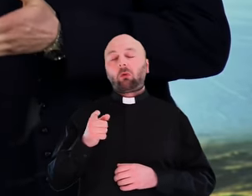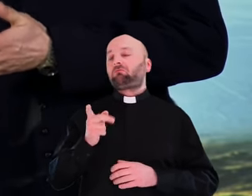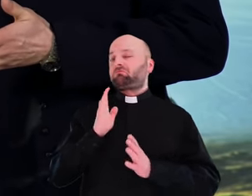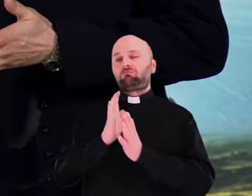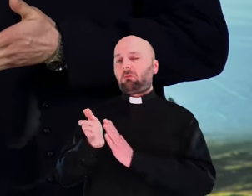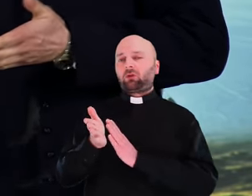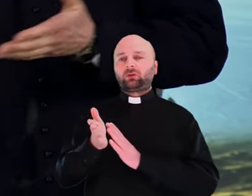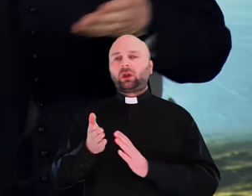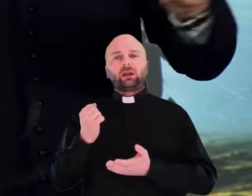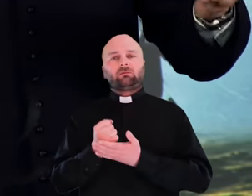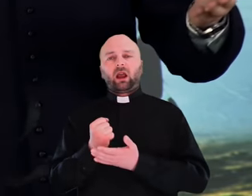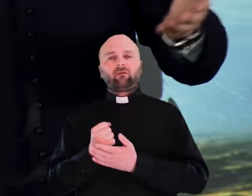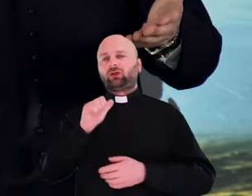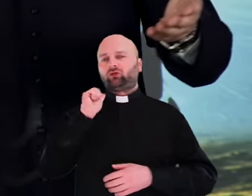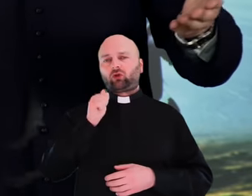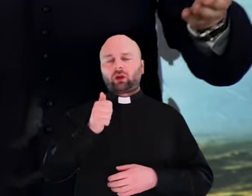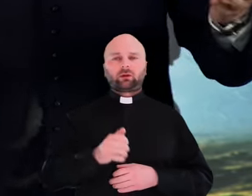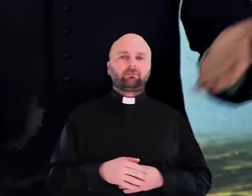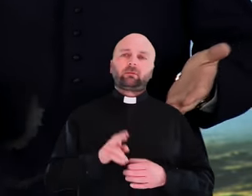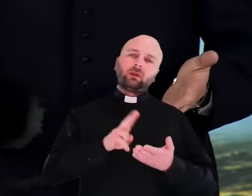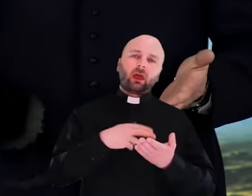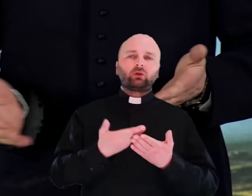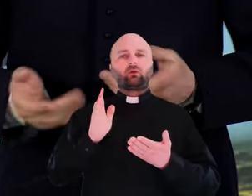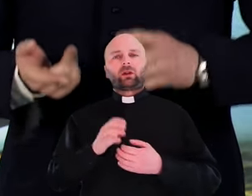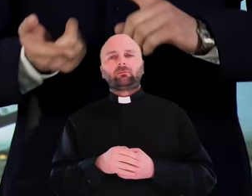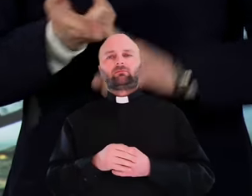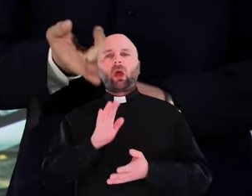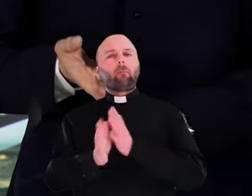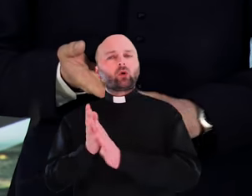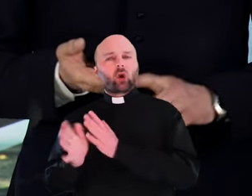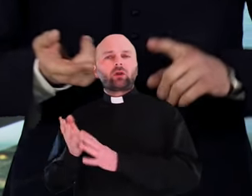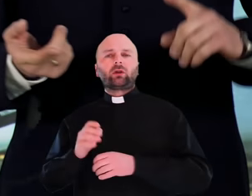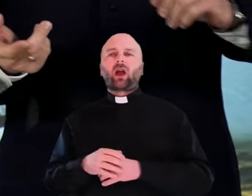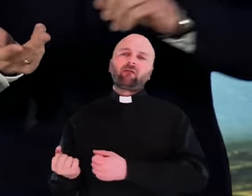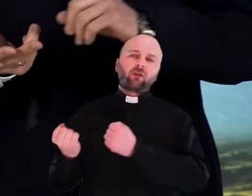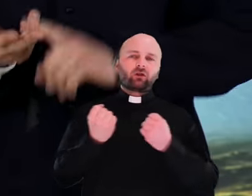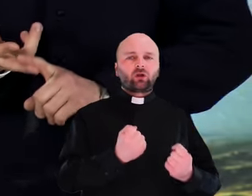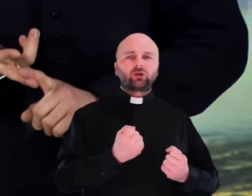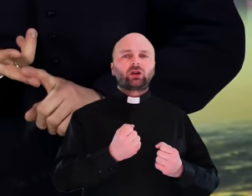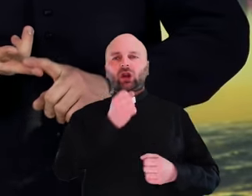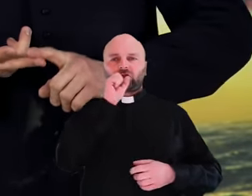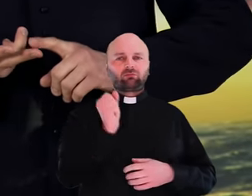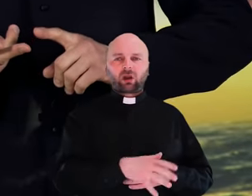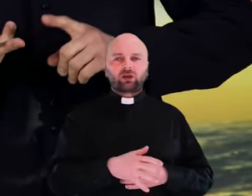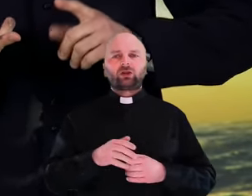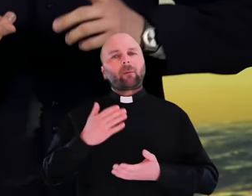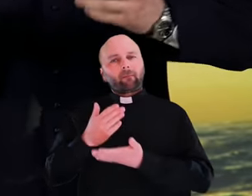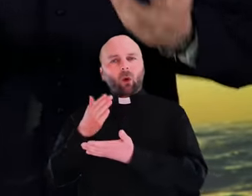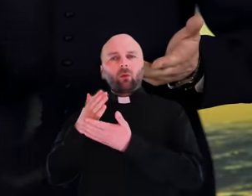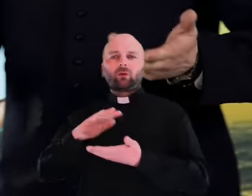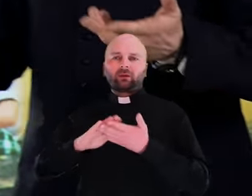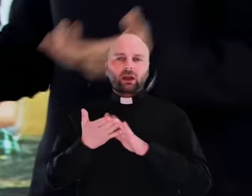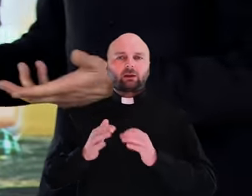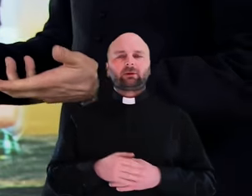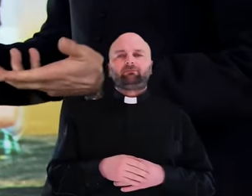proste rzeczy. Codzienne, jak porządki, wynoszenie śmieci, wzajemna pomoc,